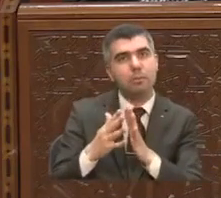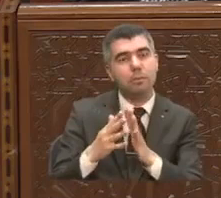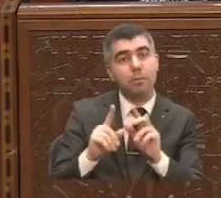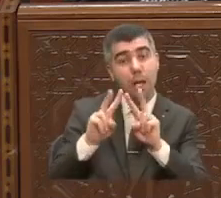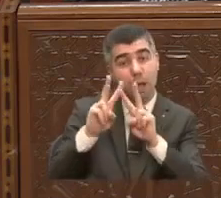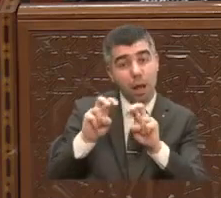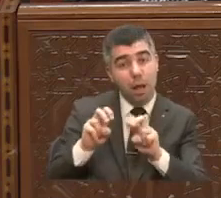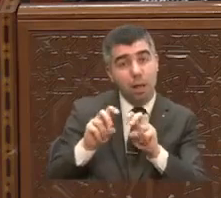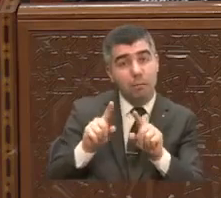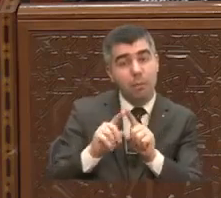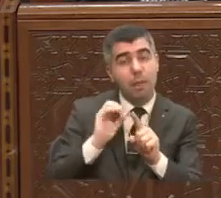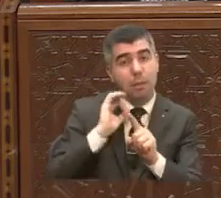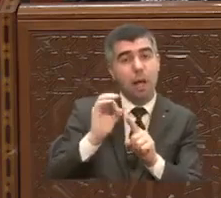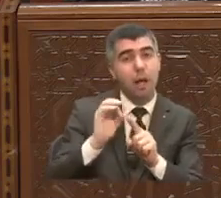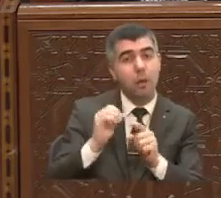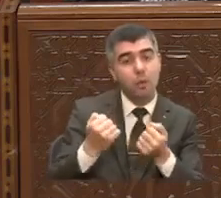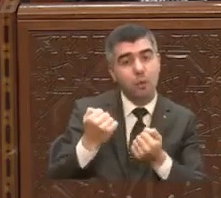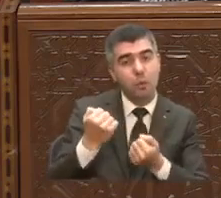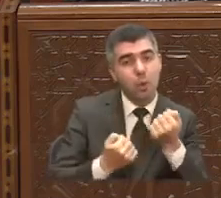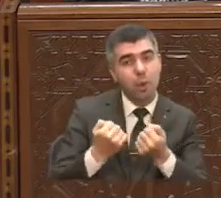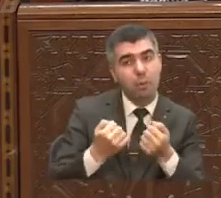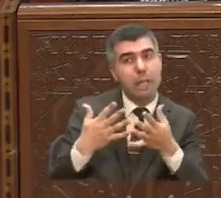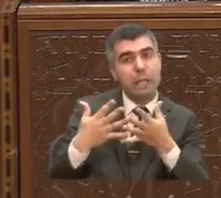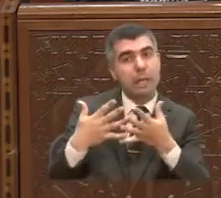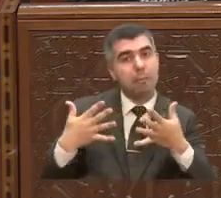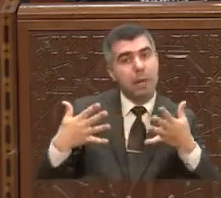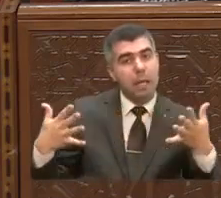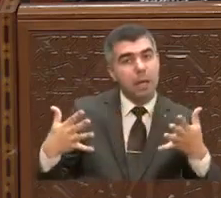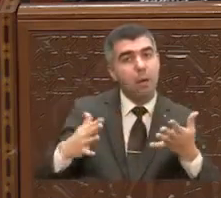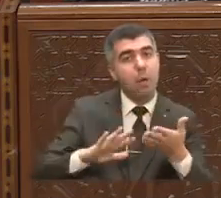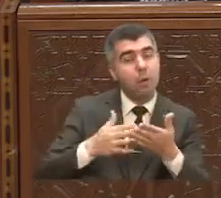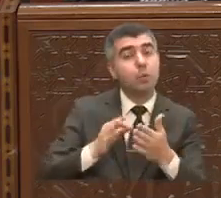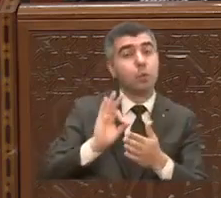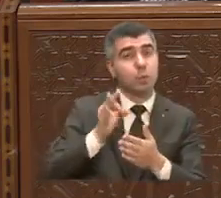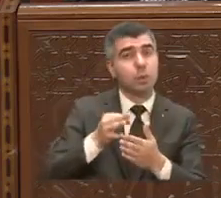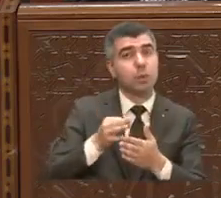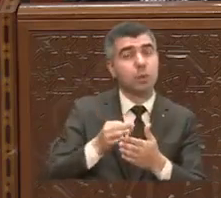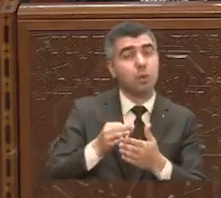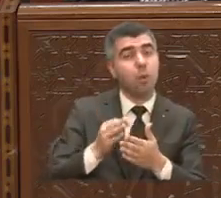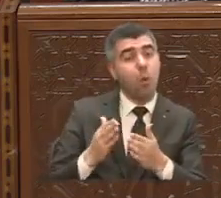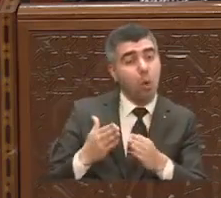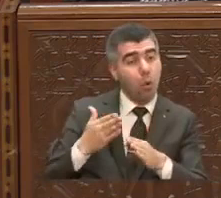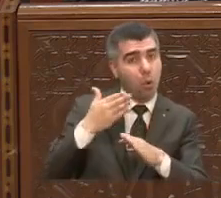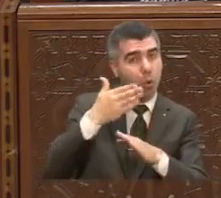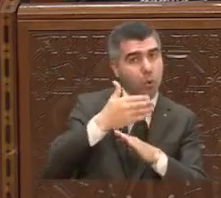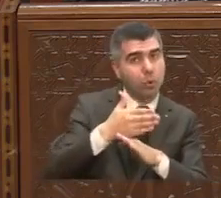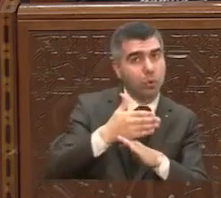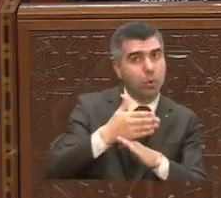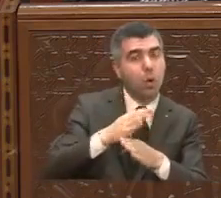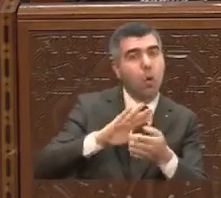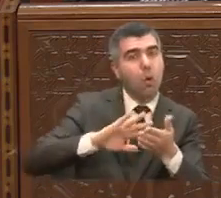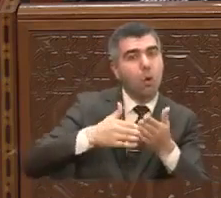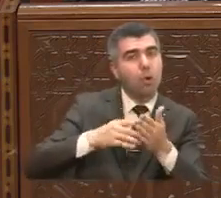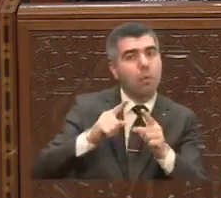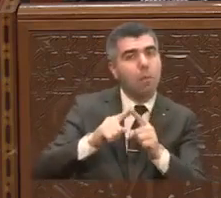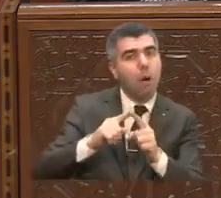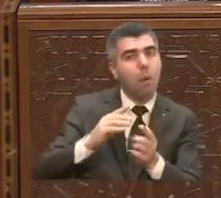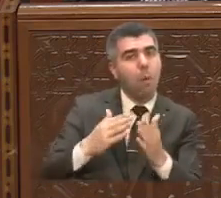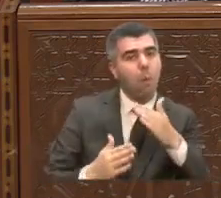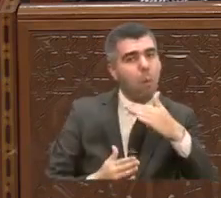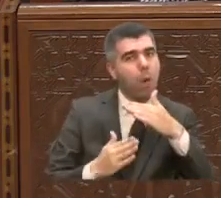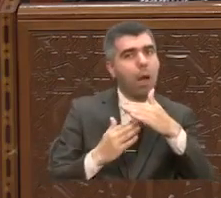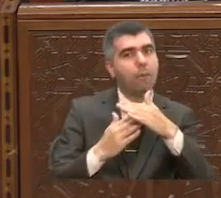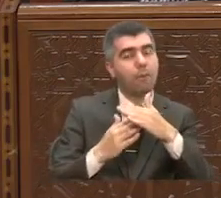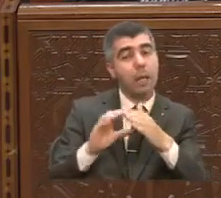المضاد الخاص بالعربات الكبيرة بالكاميونات بالأساس، من تيخرجوا من المركز تلقاونا تنتسناوهم، درناه في الدار